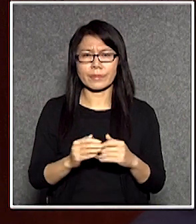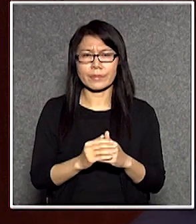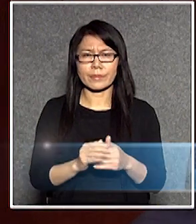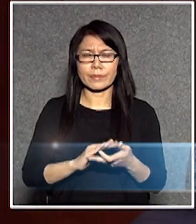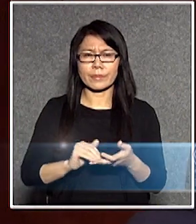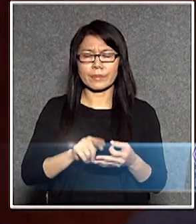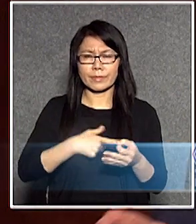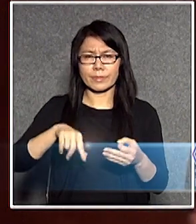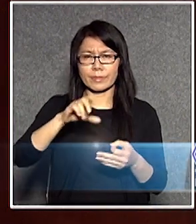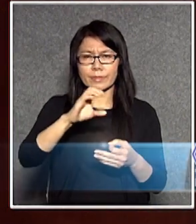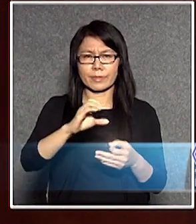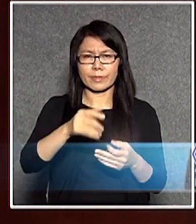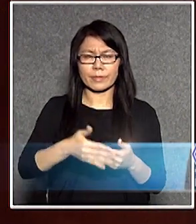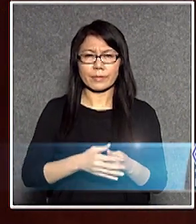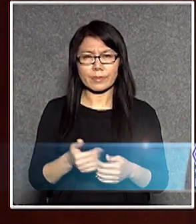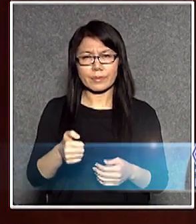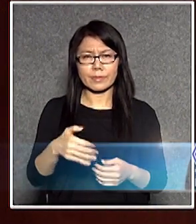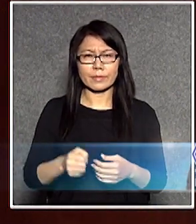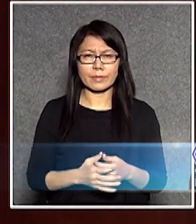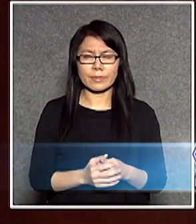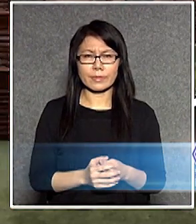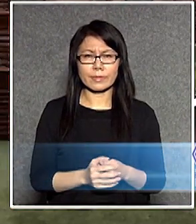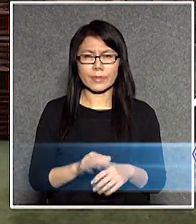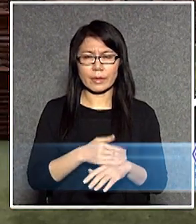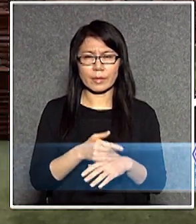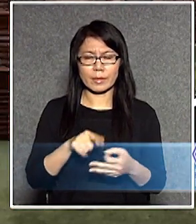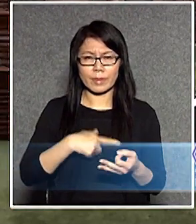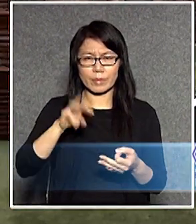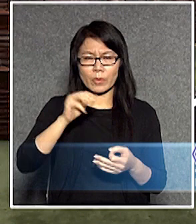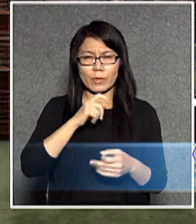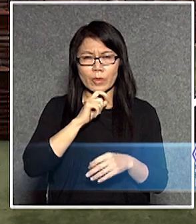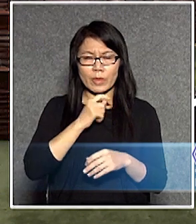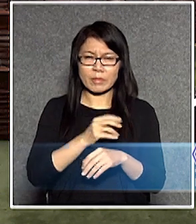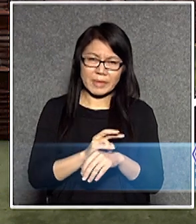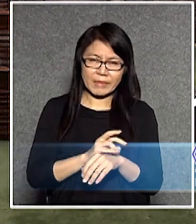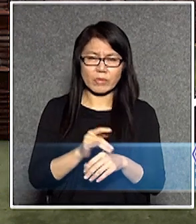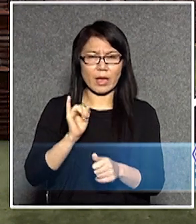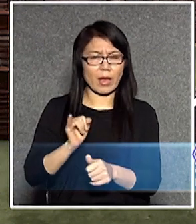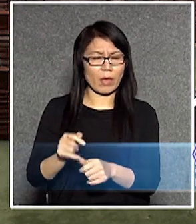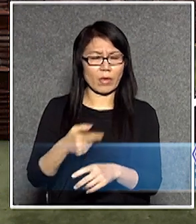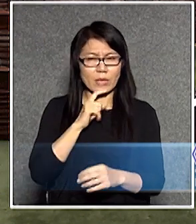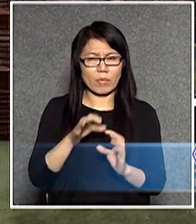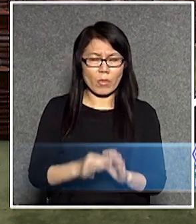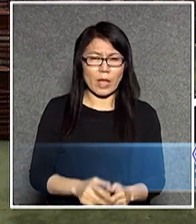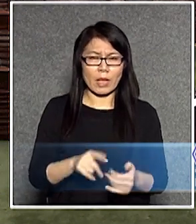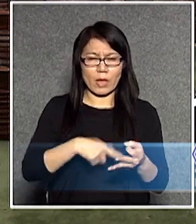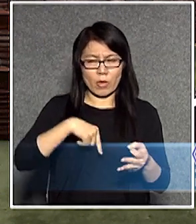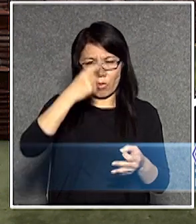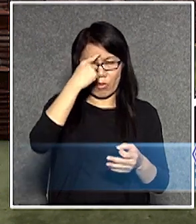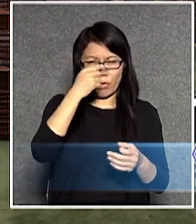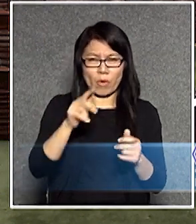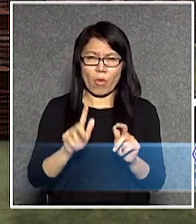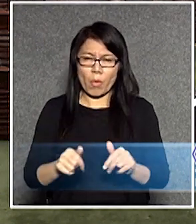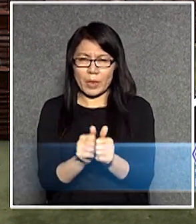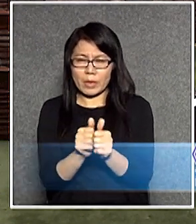陳健波議員。 多謝主席。剛才呢，莫乃光花了幾分鐘批評我對梁家騮醫生一位好朋友的